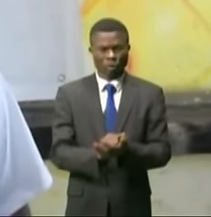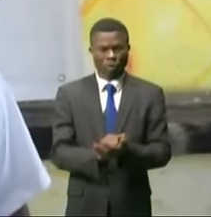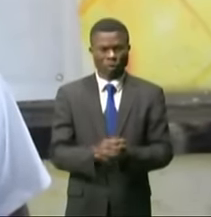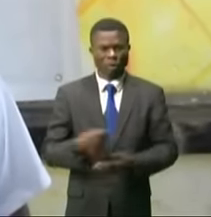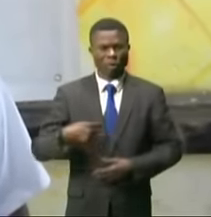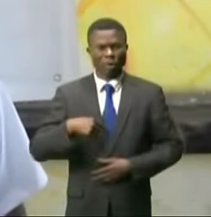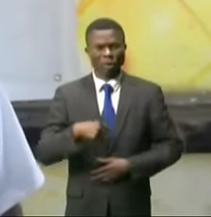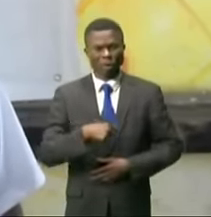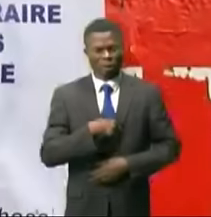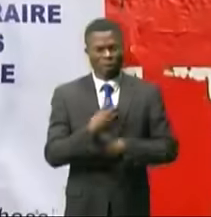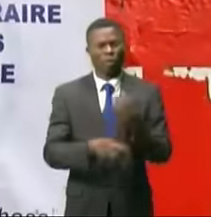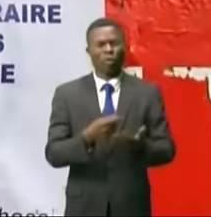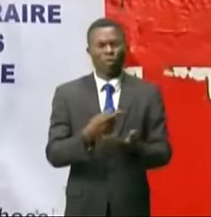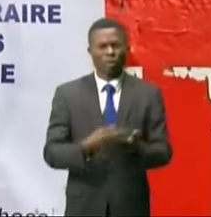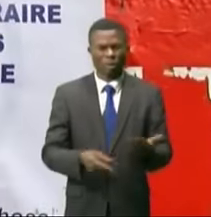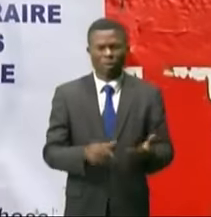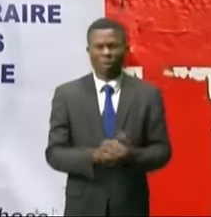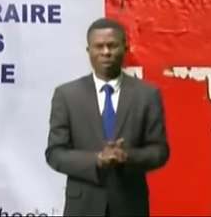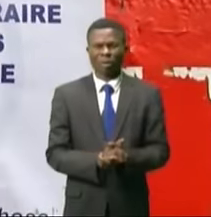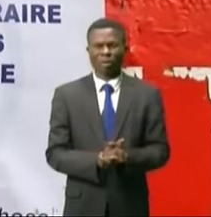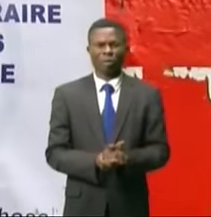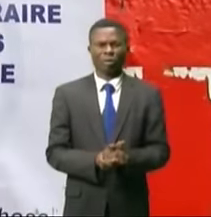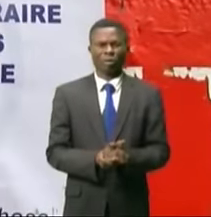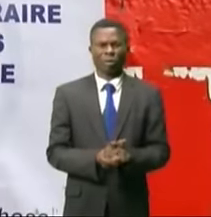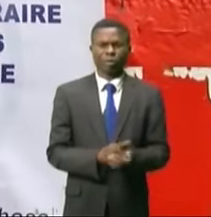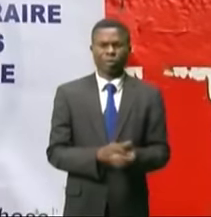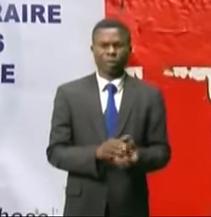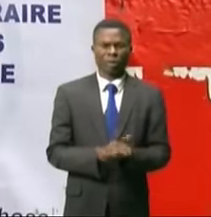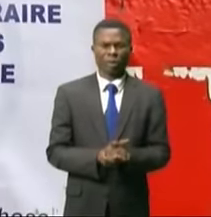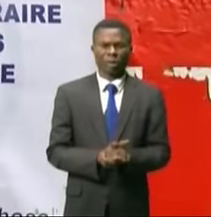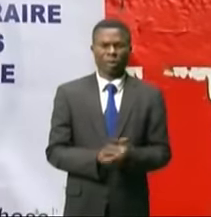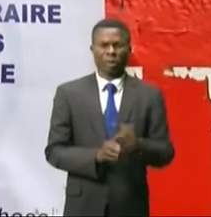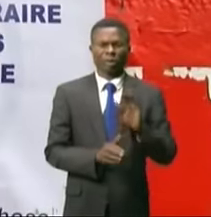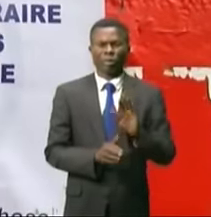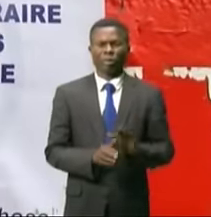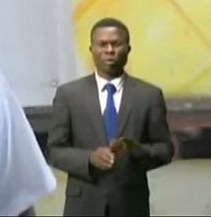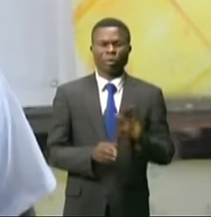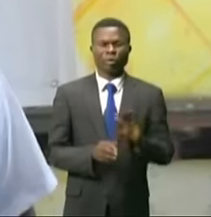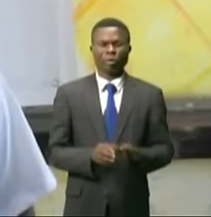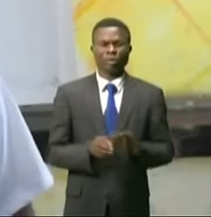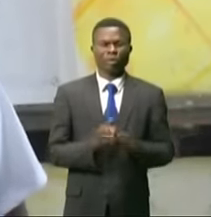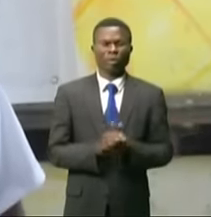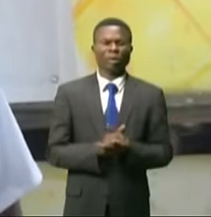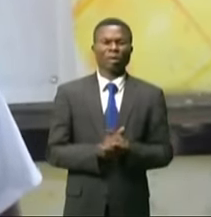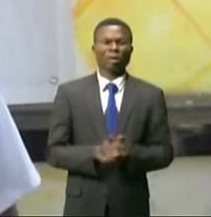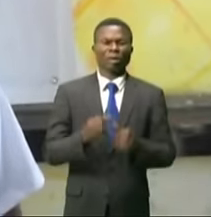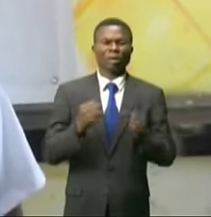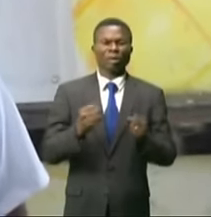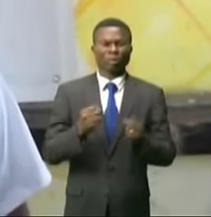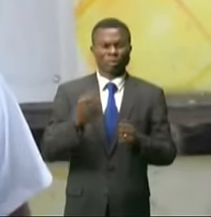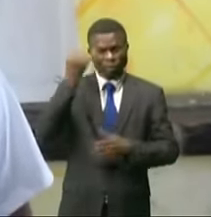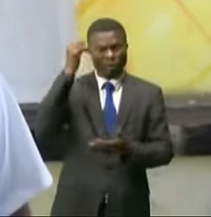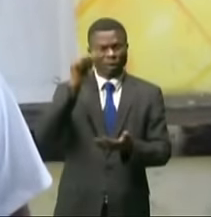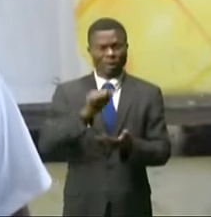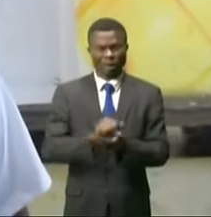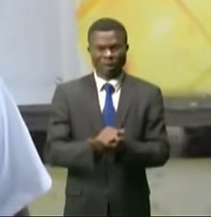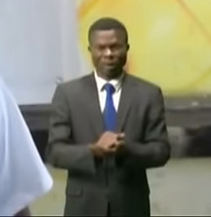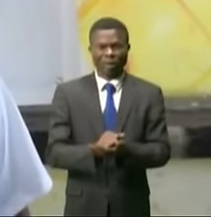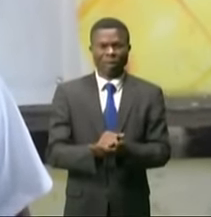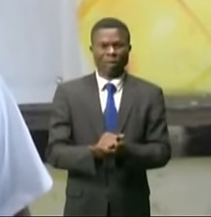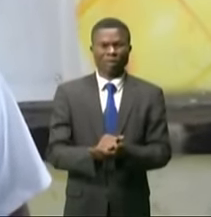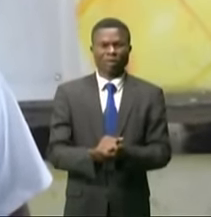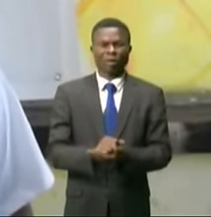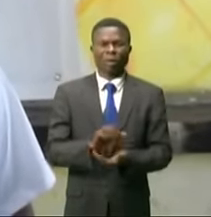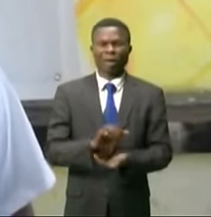ministère pour nous accompagner. Nous remercions aussi maman Timba y a cette initiative pour que les